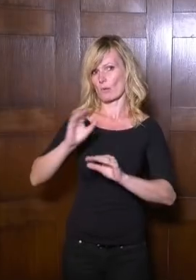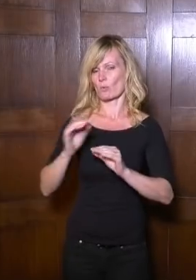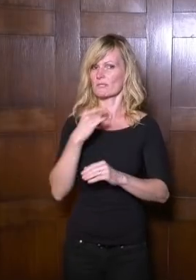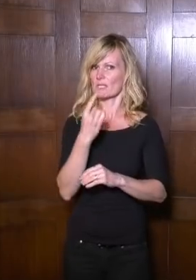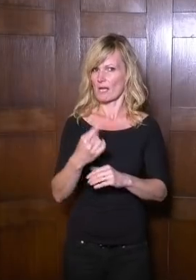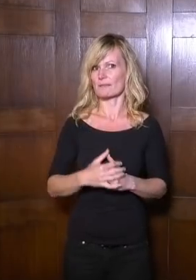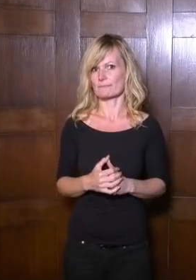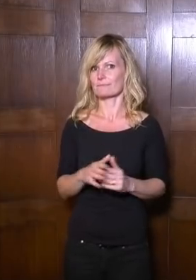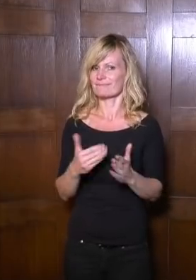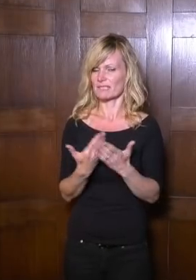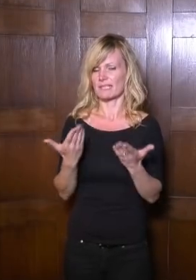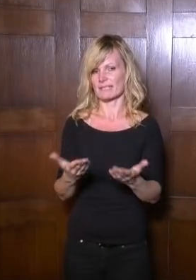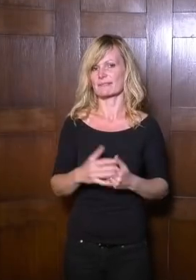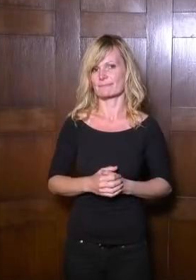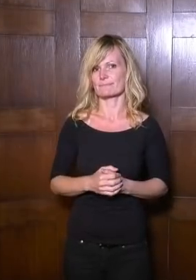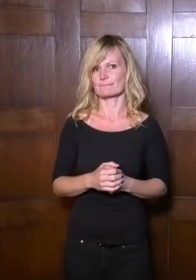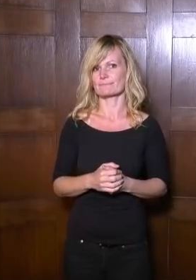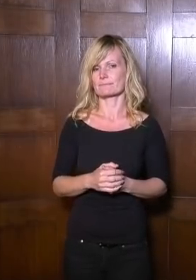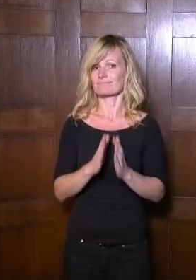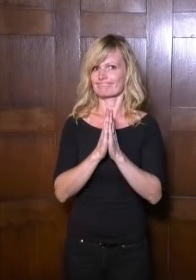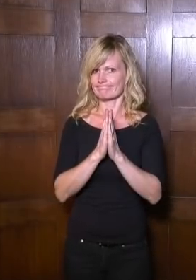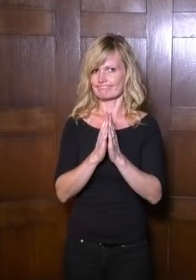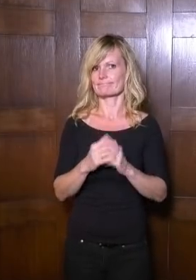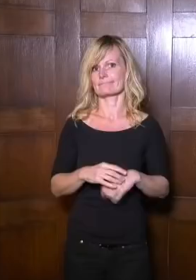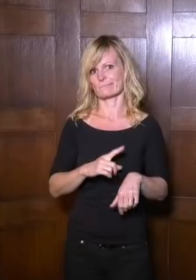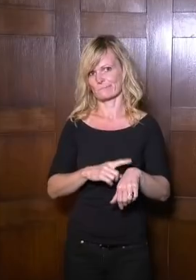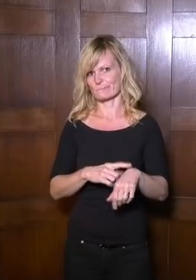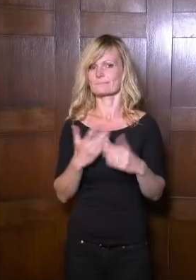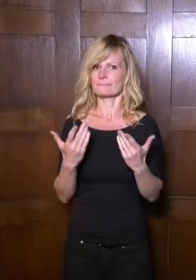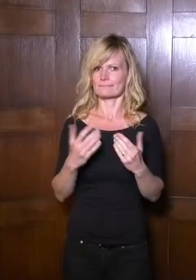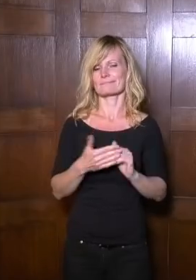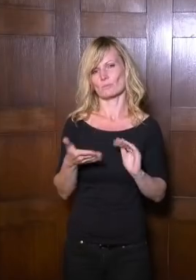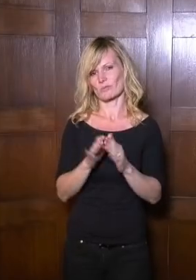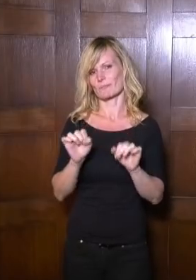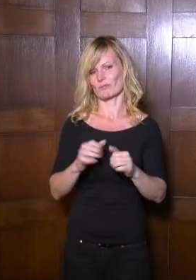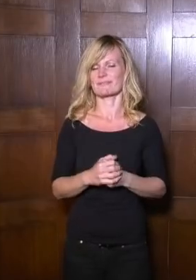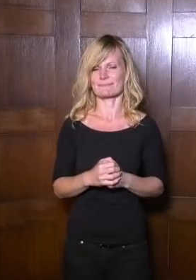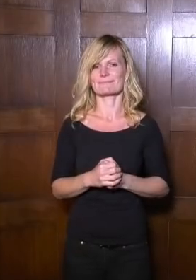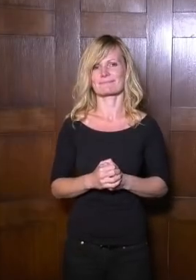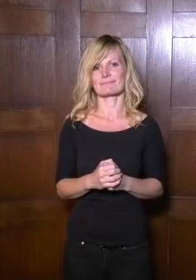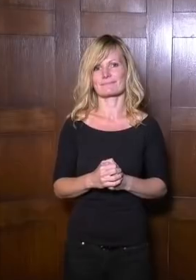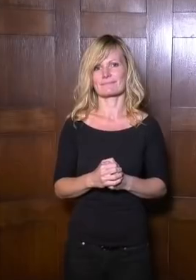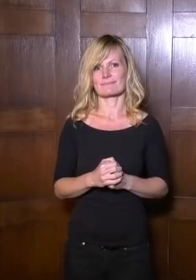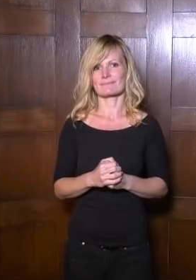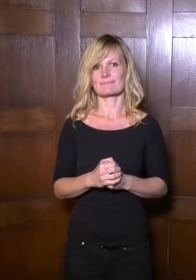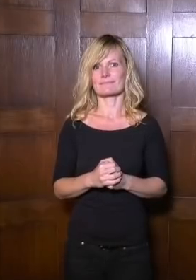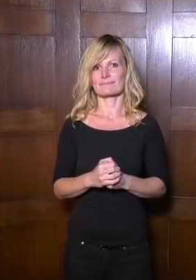nennen, auch diese Gelegenheit geben. Mit der Bitte, es so kurz wie nur irgendwie möglich zu fassen.